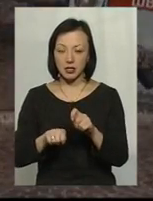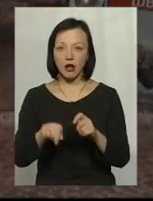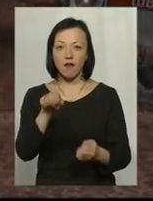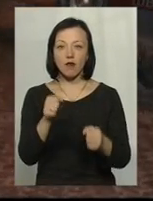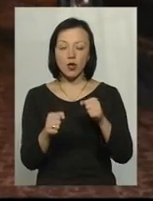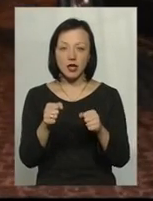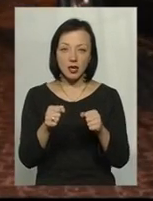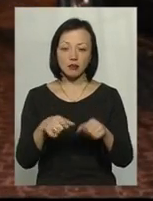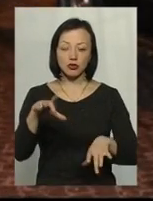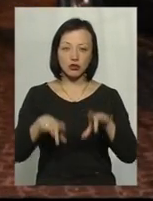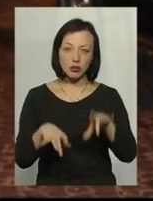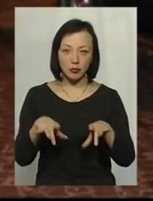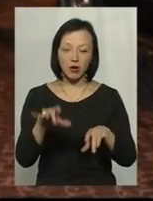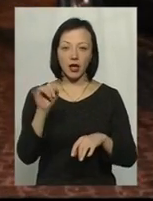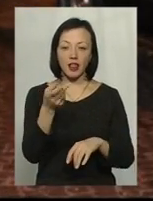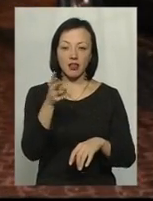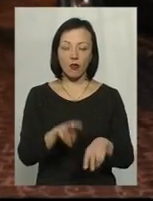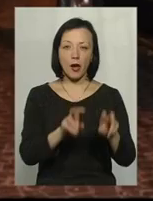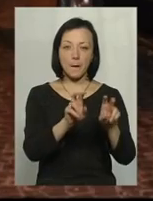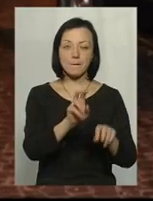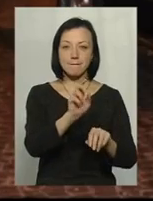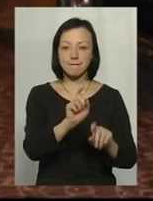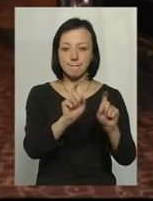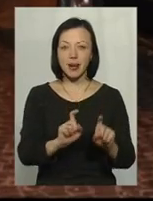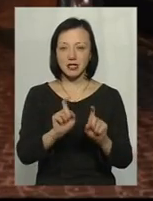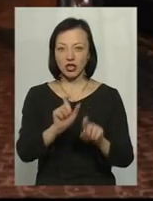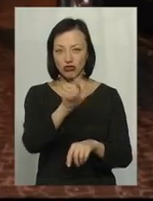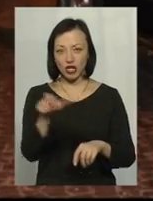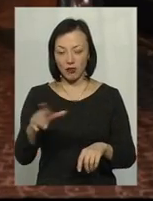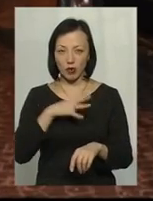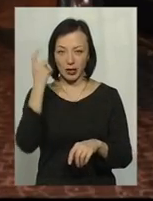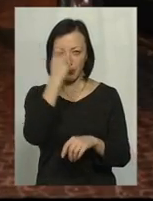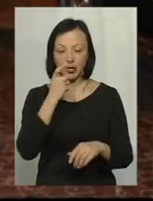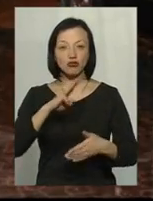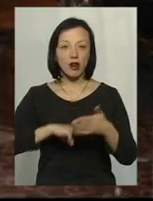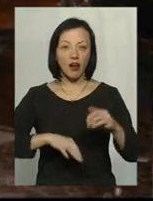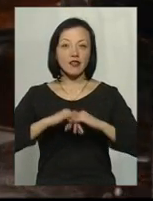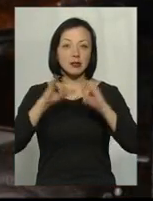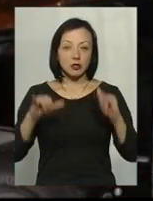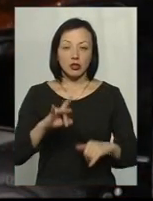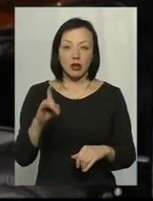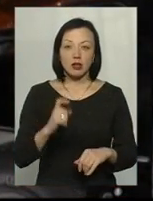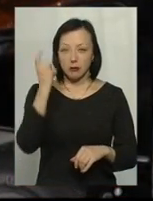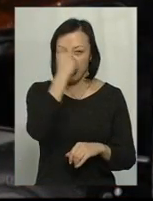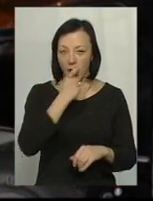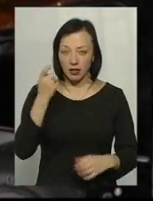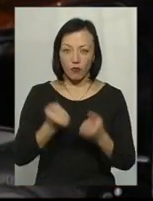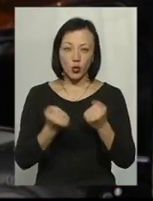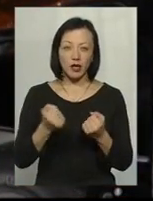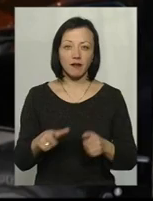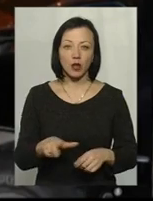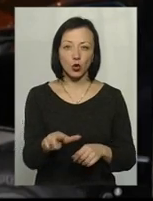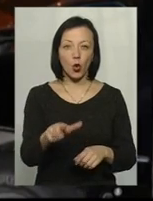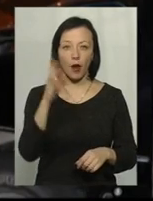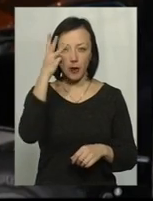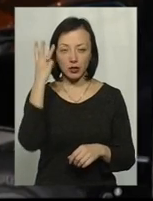водій позашляховика та двоє його пасажирів були на підпитку. Хоча штрафи збільшені у рази, п'яних водіїв на дорогах